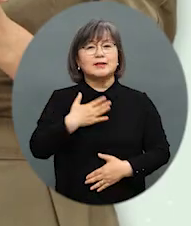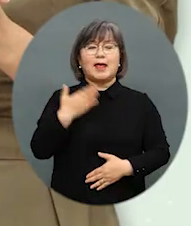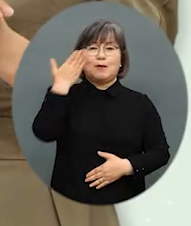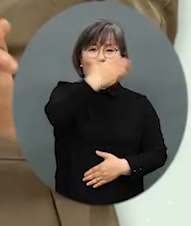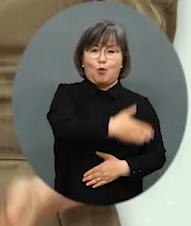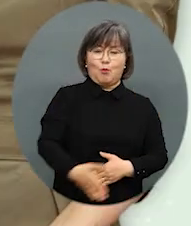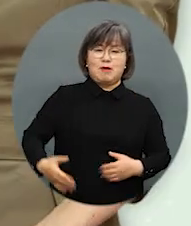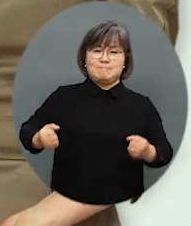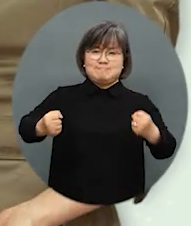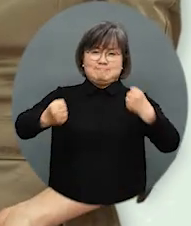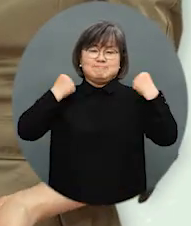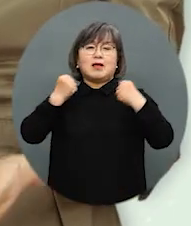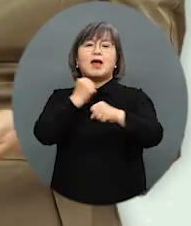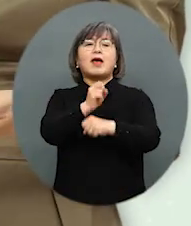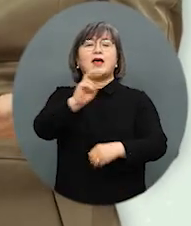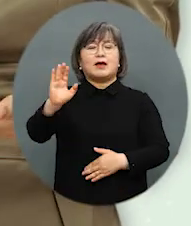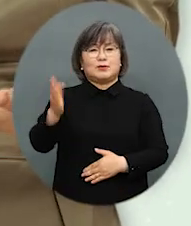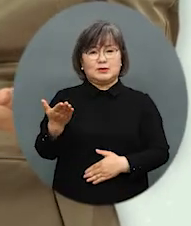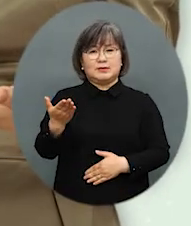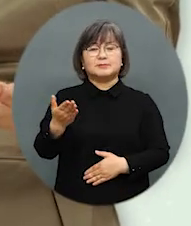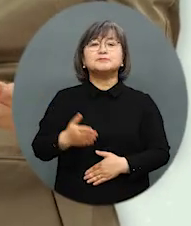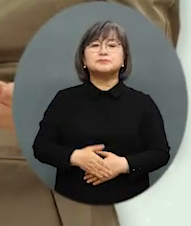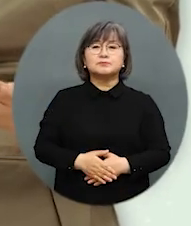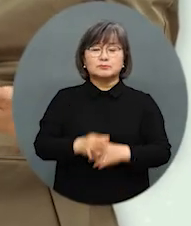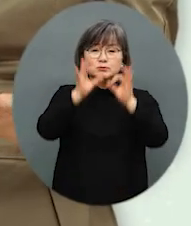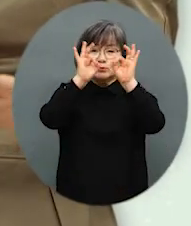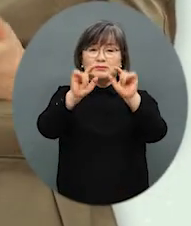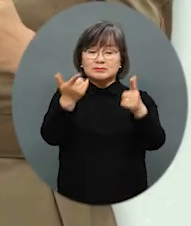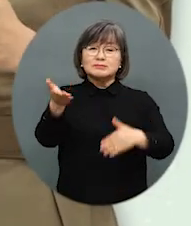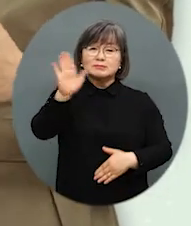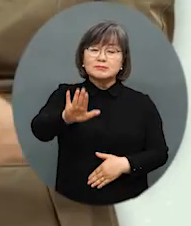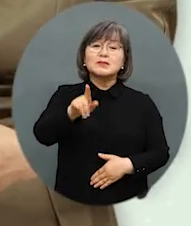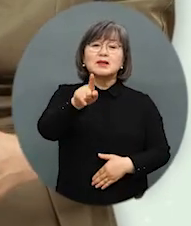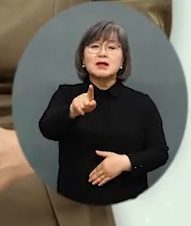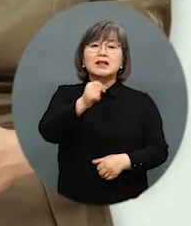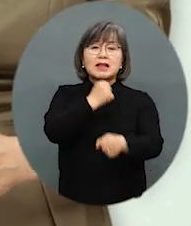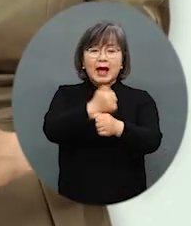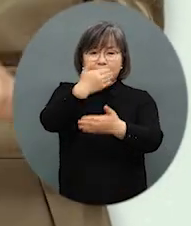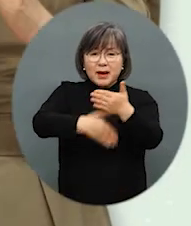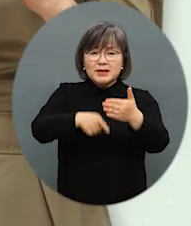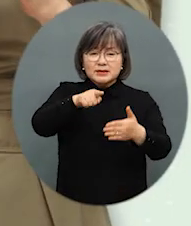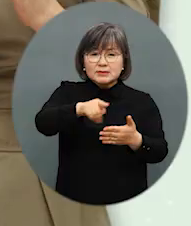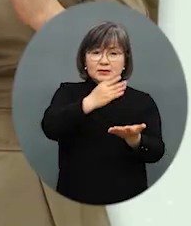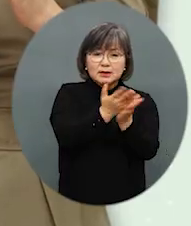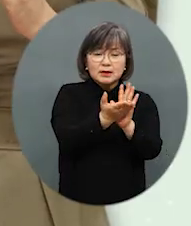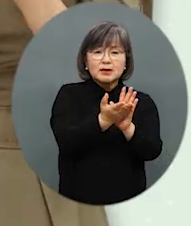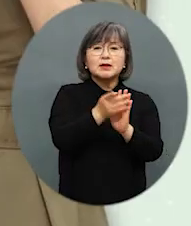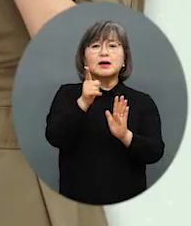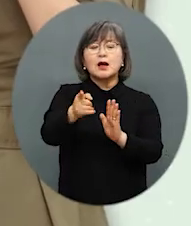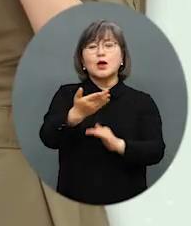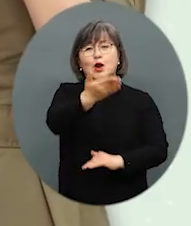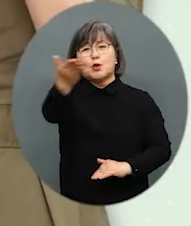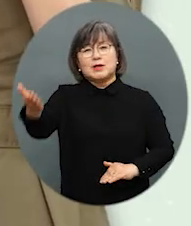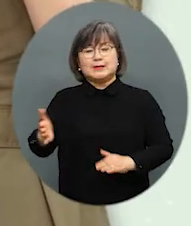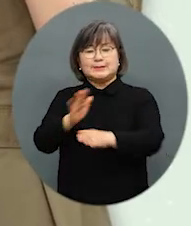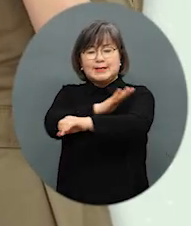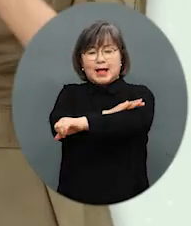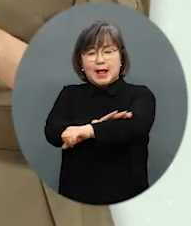할까요? 내 몸의 면역력을 높여야겠지요. 보이지 않지만 존재하는 병원체를